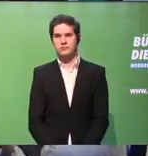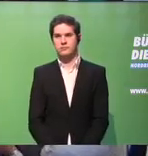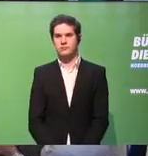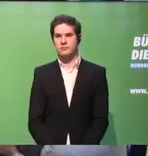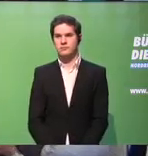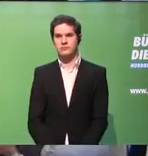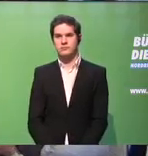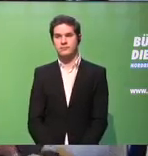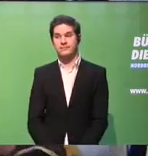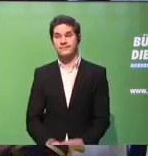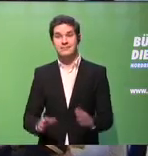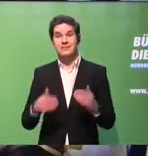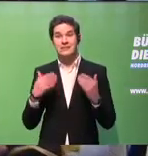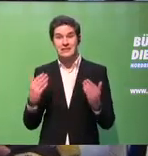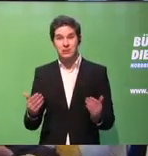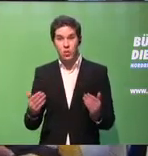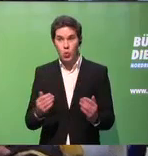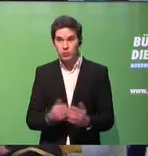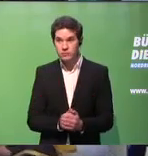So,